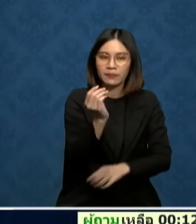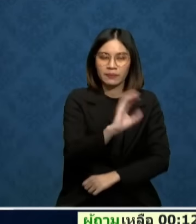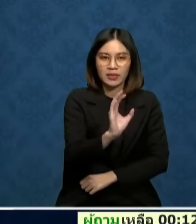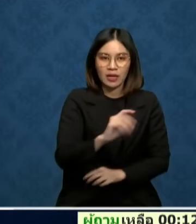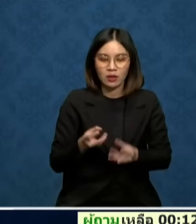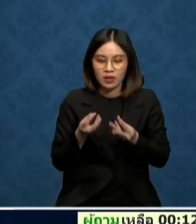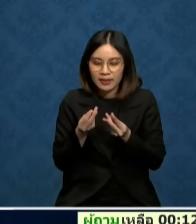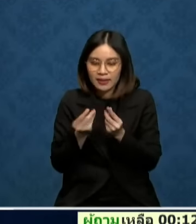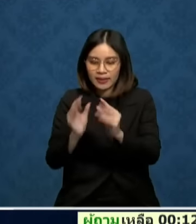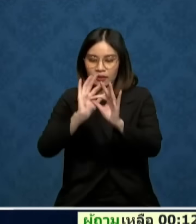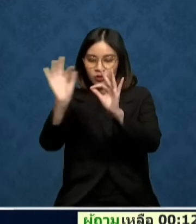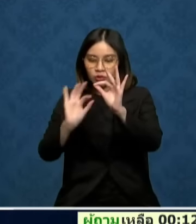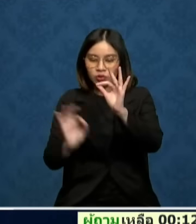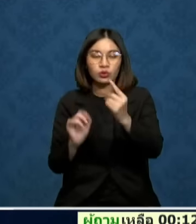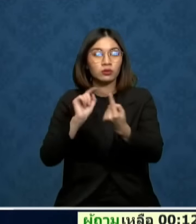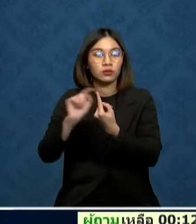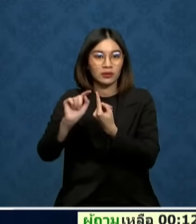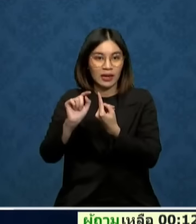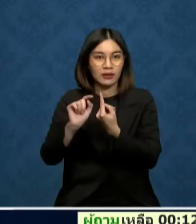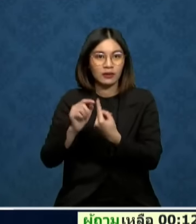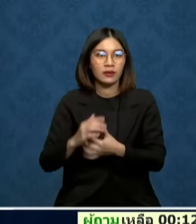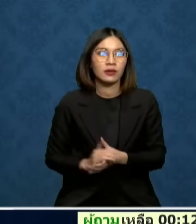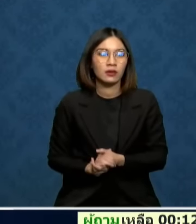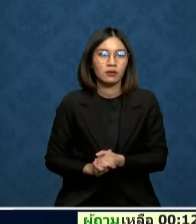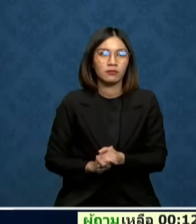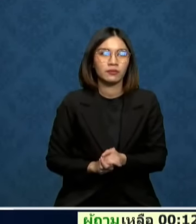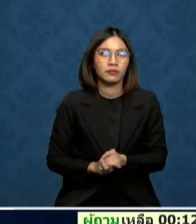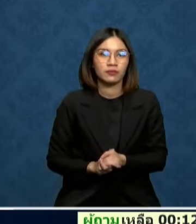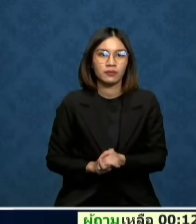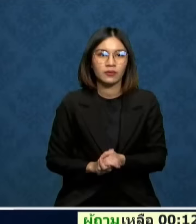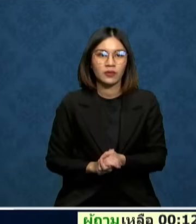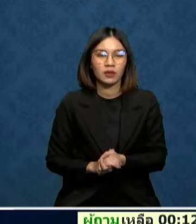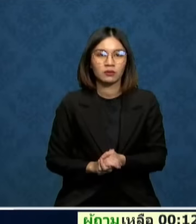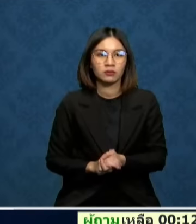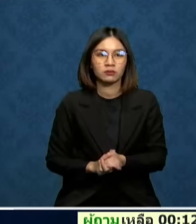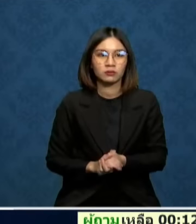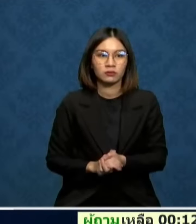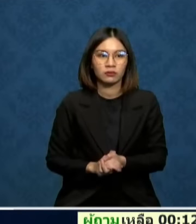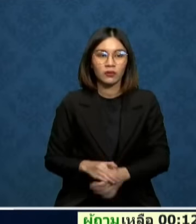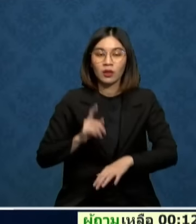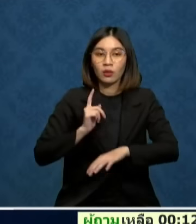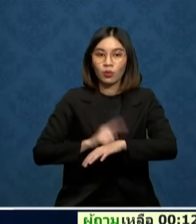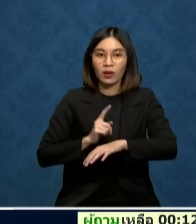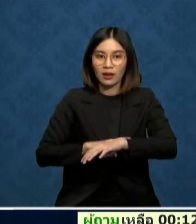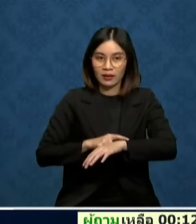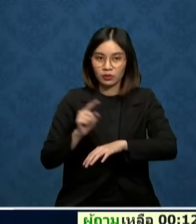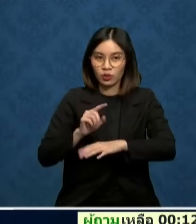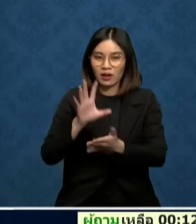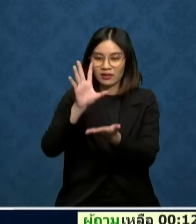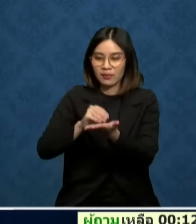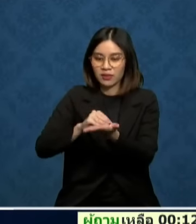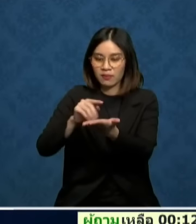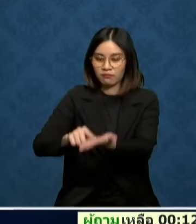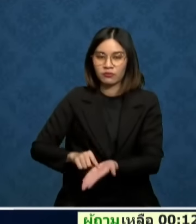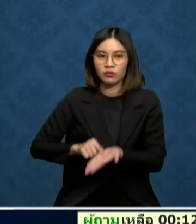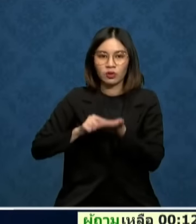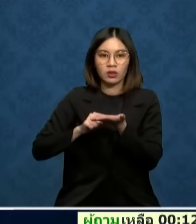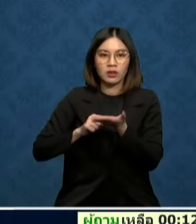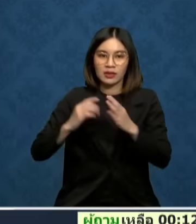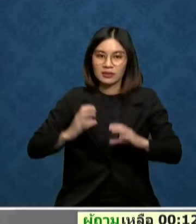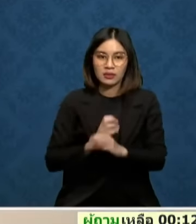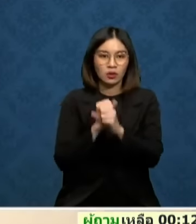ละเอียดทั้งหมดของตัวสารที่อยู่ทั้งหมดนะคะระยะเวลาที่กว่าจะได้ข้อมูลทั้งหมดมาเนี่ยว่